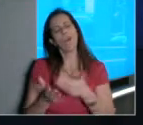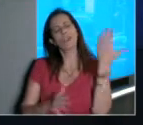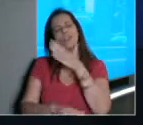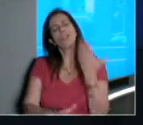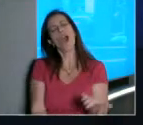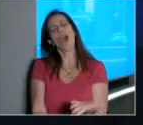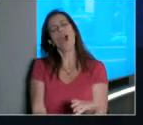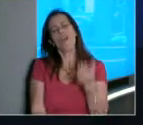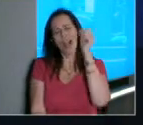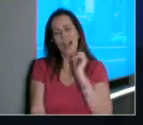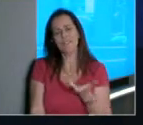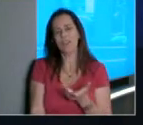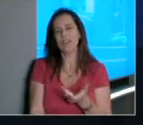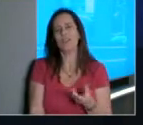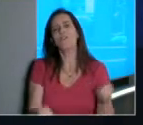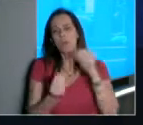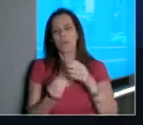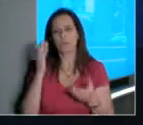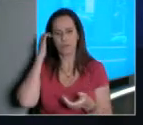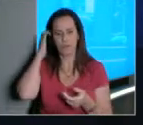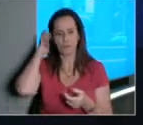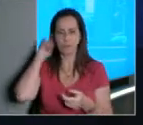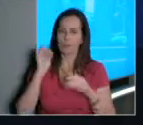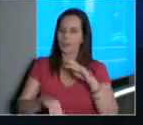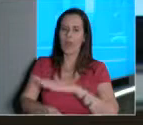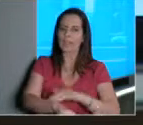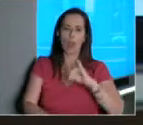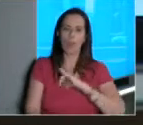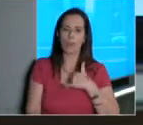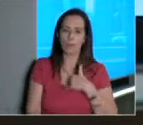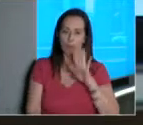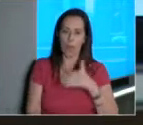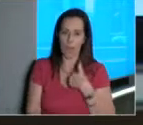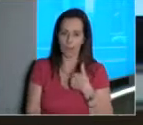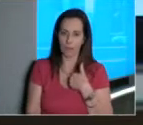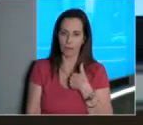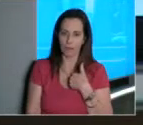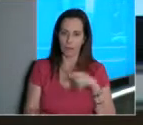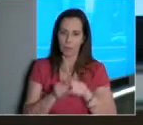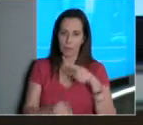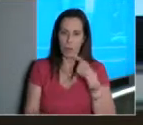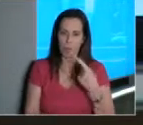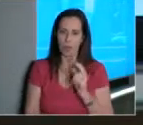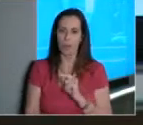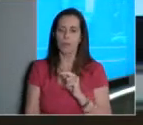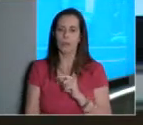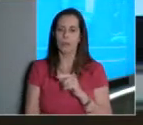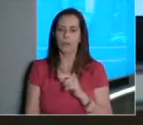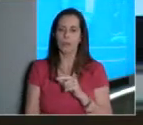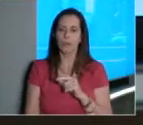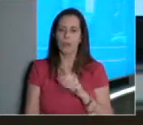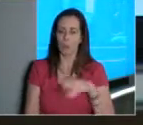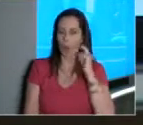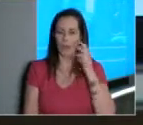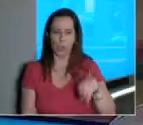שחור מול לבן, וכן הלאה, ומלבישים על זה את כל העניין. הצבע לא מעניין אותי. גם אני כמו שאומר פה דוקטור נוריאל וצבע, את יכולה